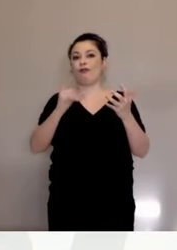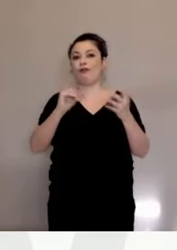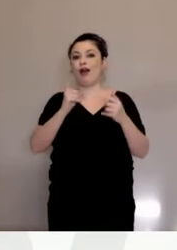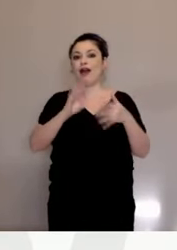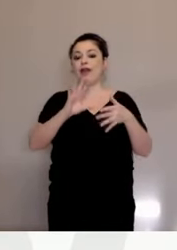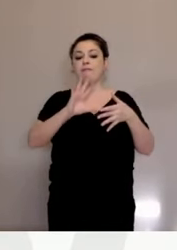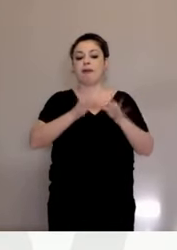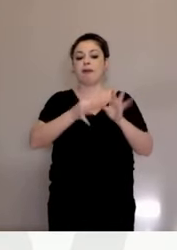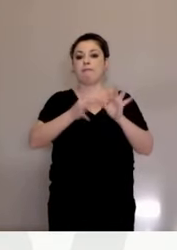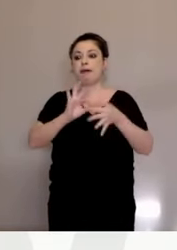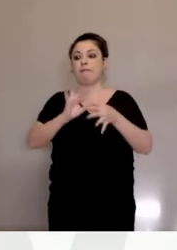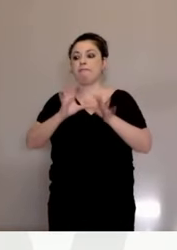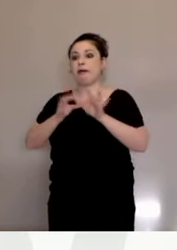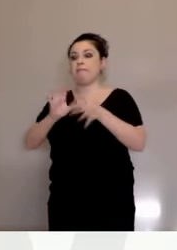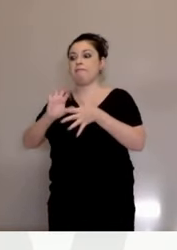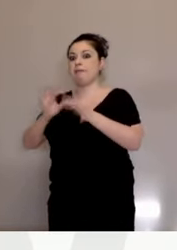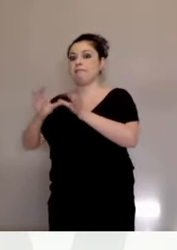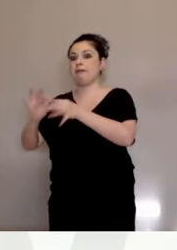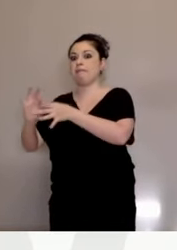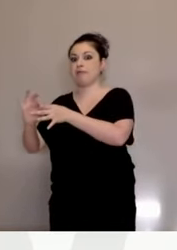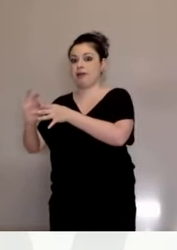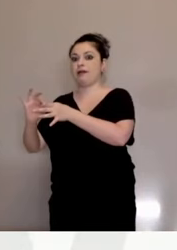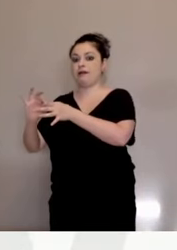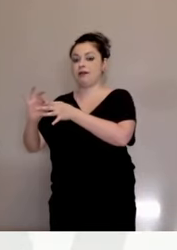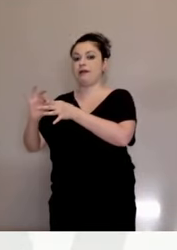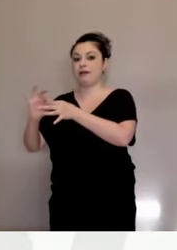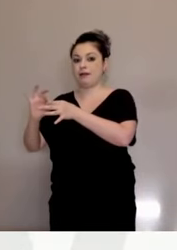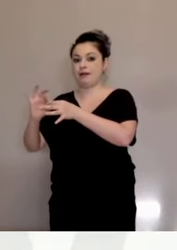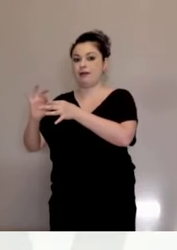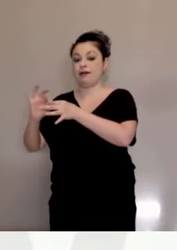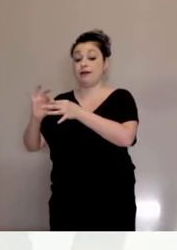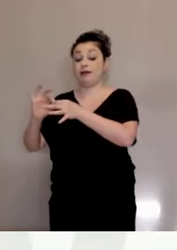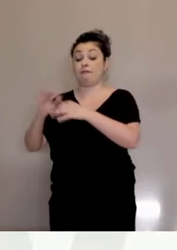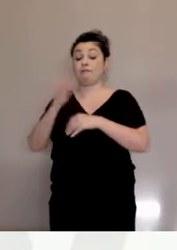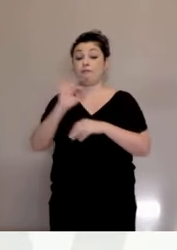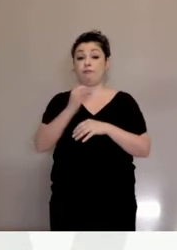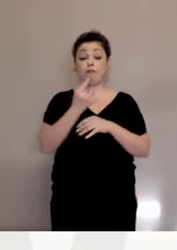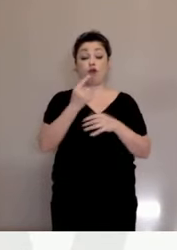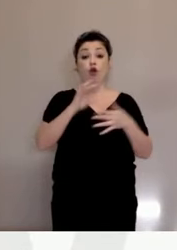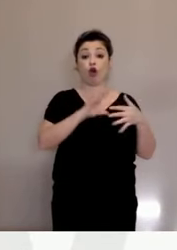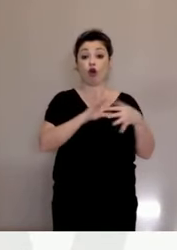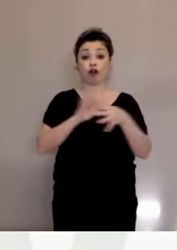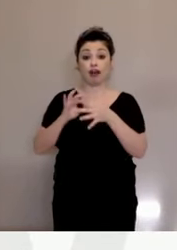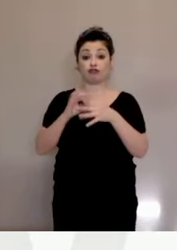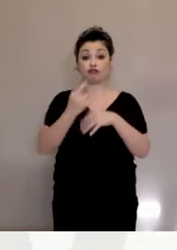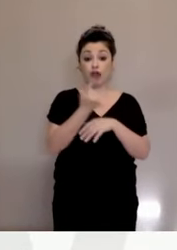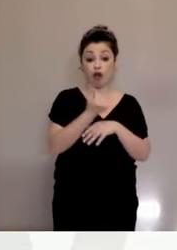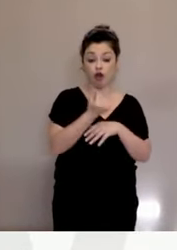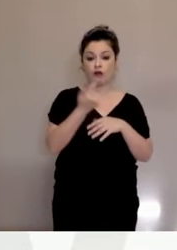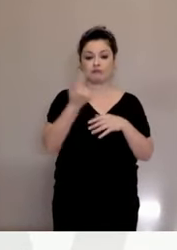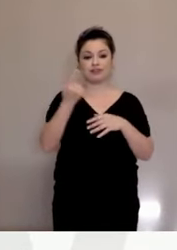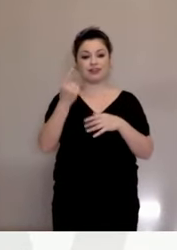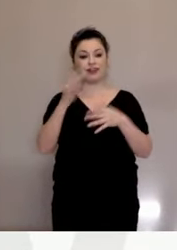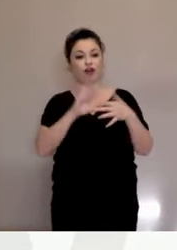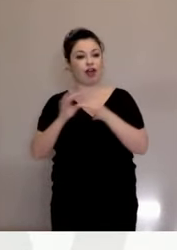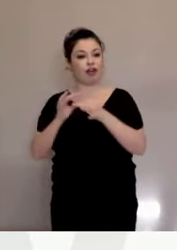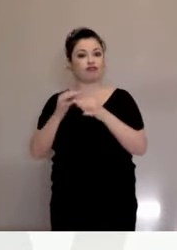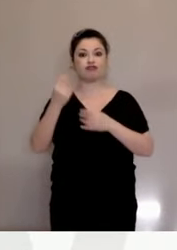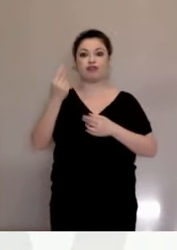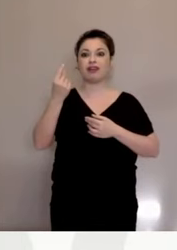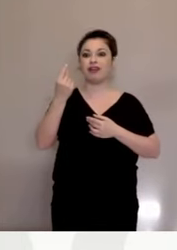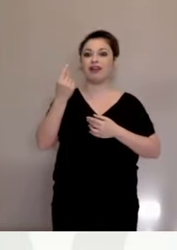concatenazioni, le correlazioni economici, commerciali,